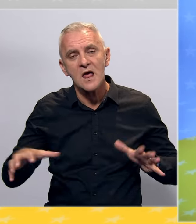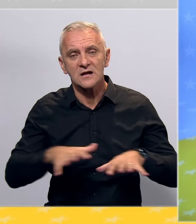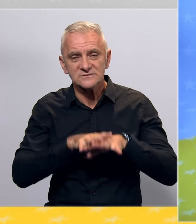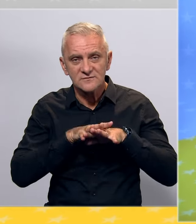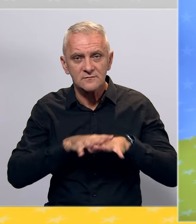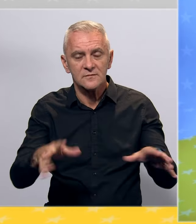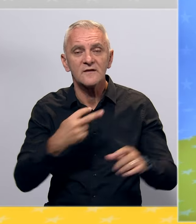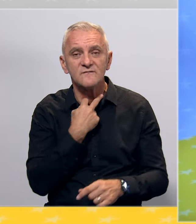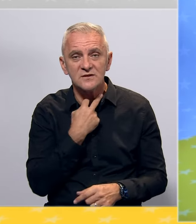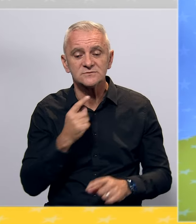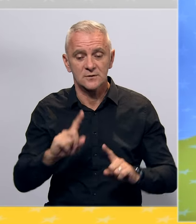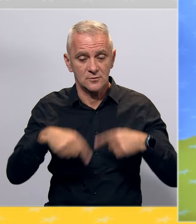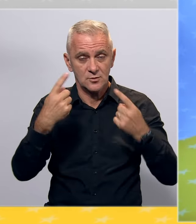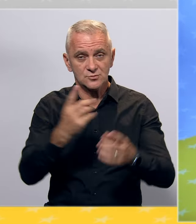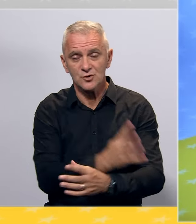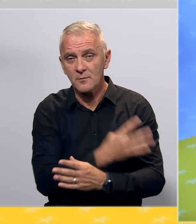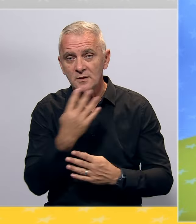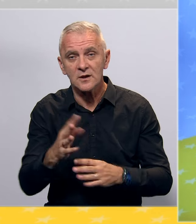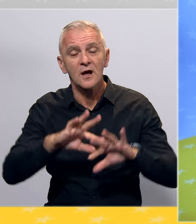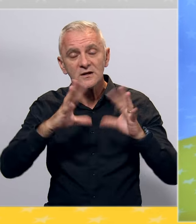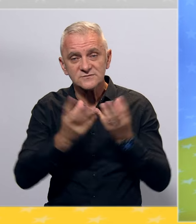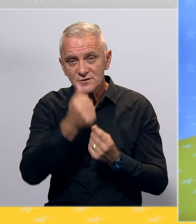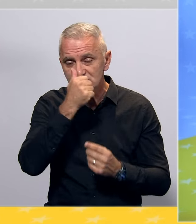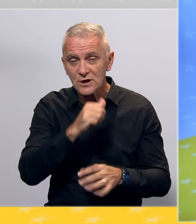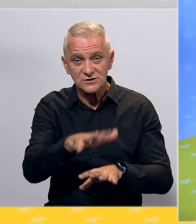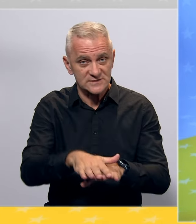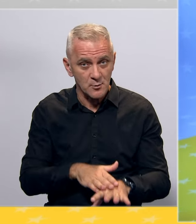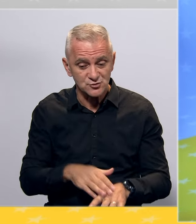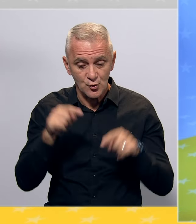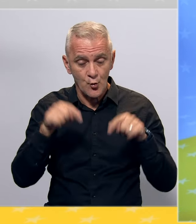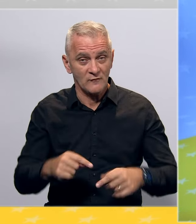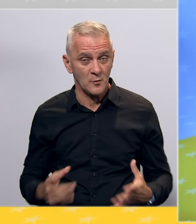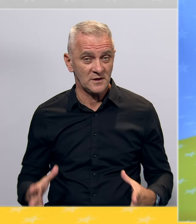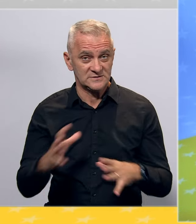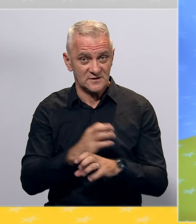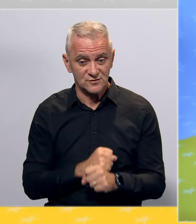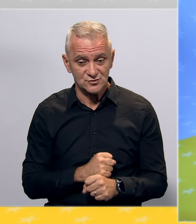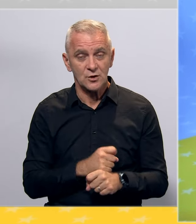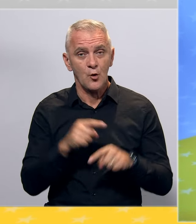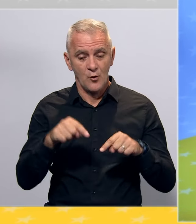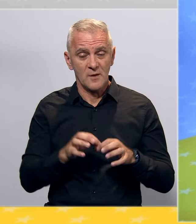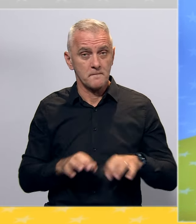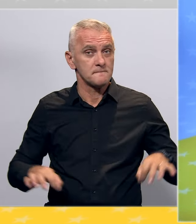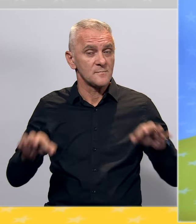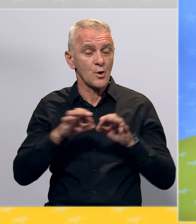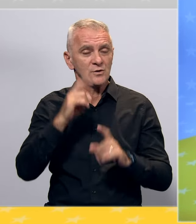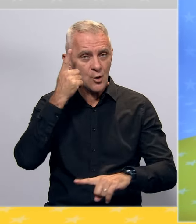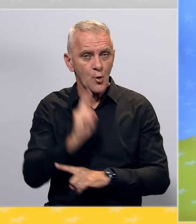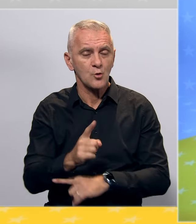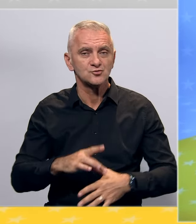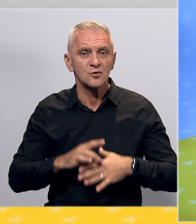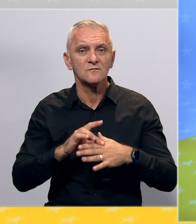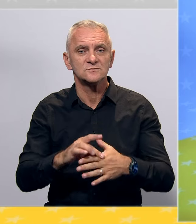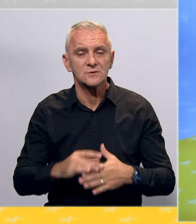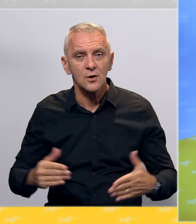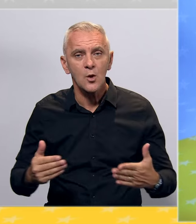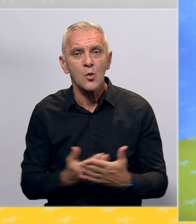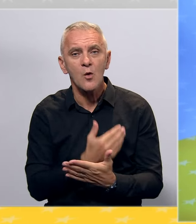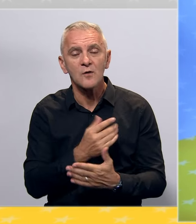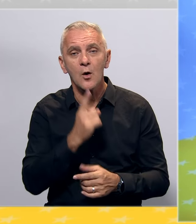u narednom mandatu nastaviti sve što je započeto, u ovom dovršiti tekuće projekte i odlučno povesti nove, pri